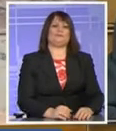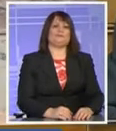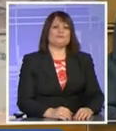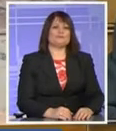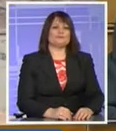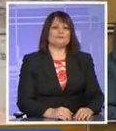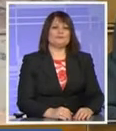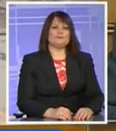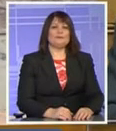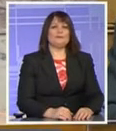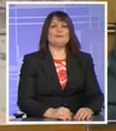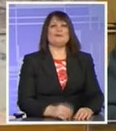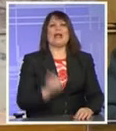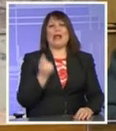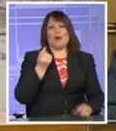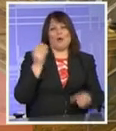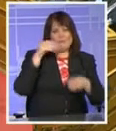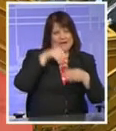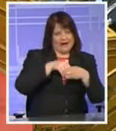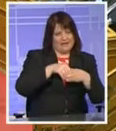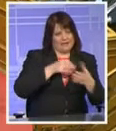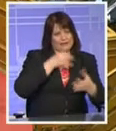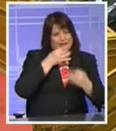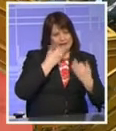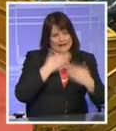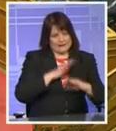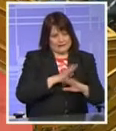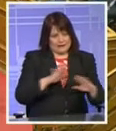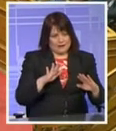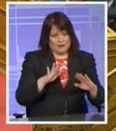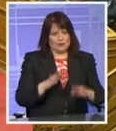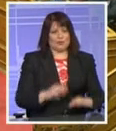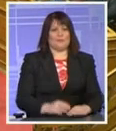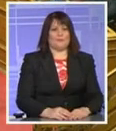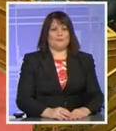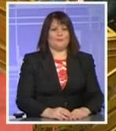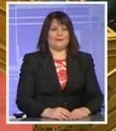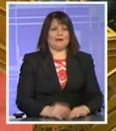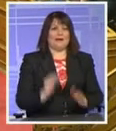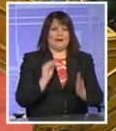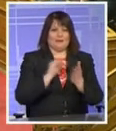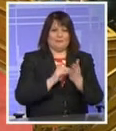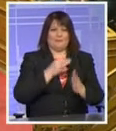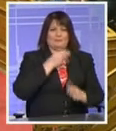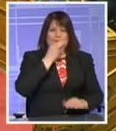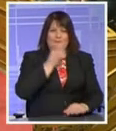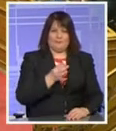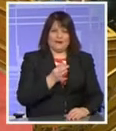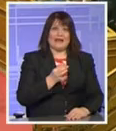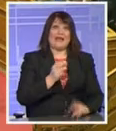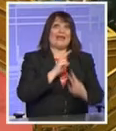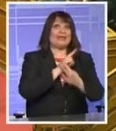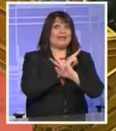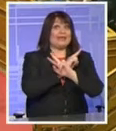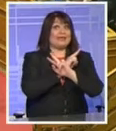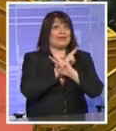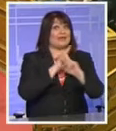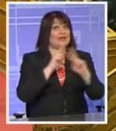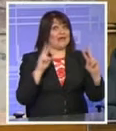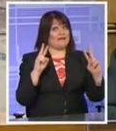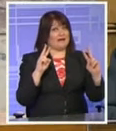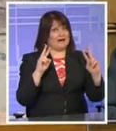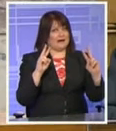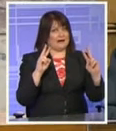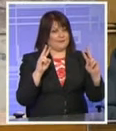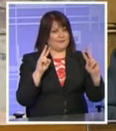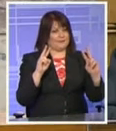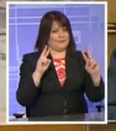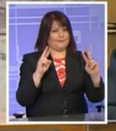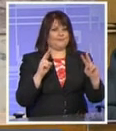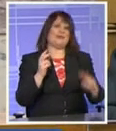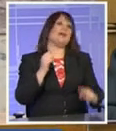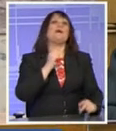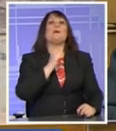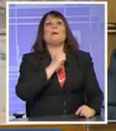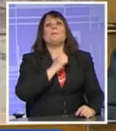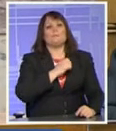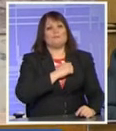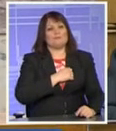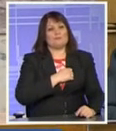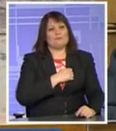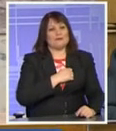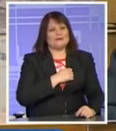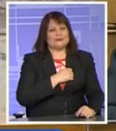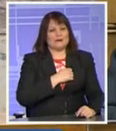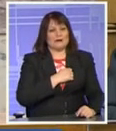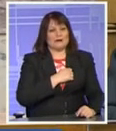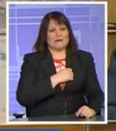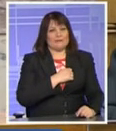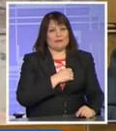Θα κλείσω αυτή την παρέμβασή μου, κυρίες και κύριοι βουλευτές, επανερχόμενος στο θέμα της διαφάνειας, που κατά την άποψή μου είναι